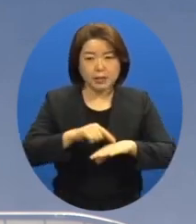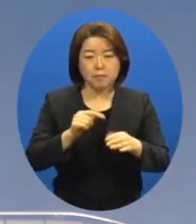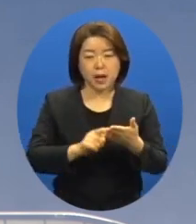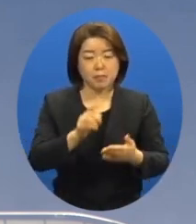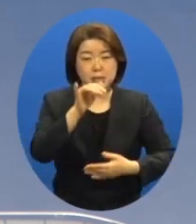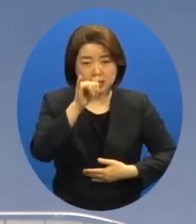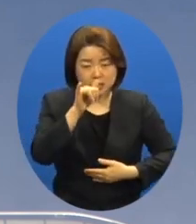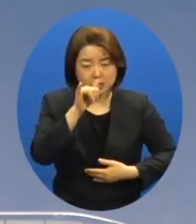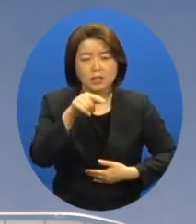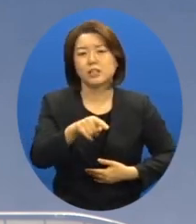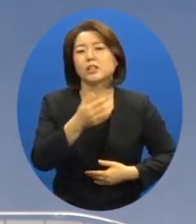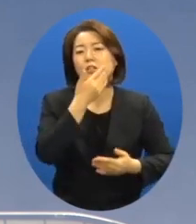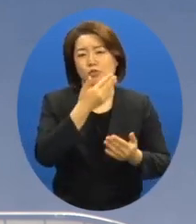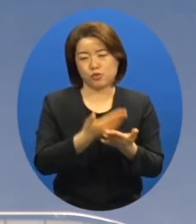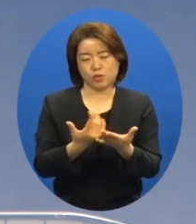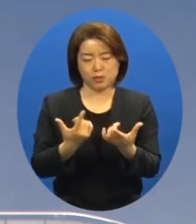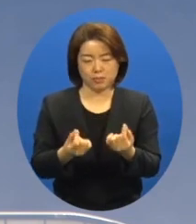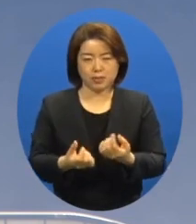하는 것입니다.